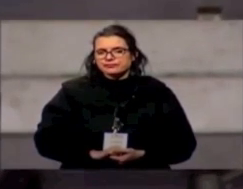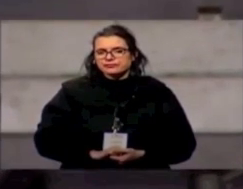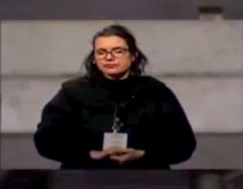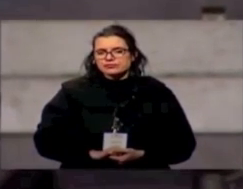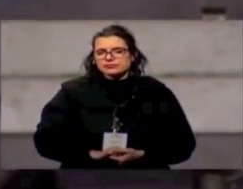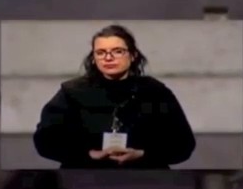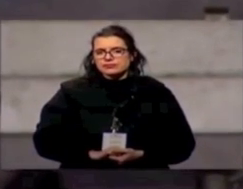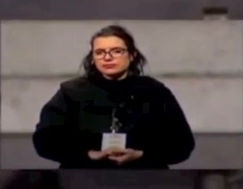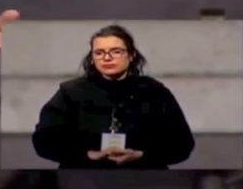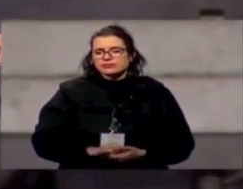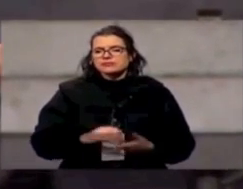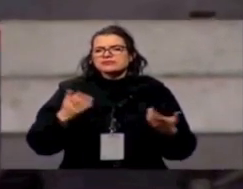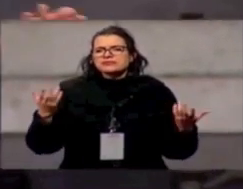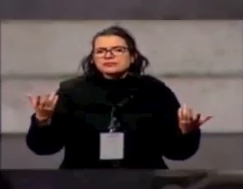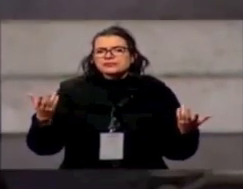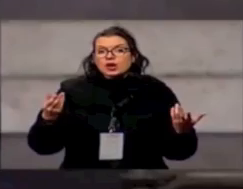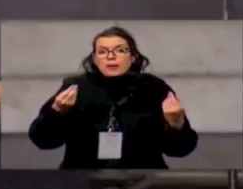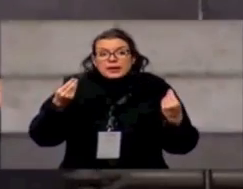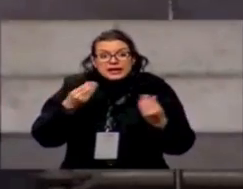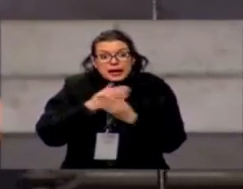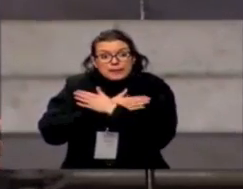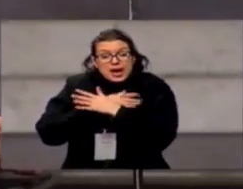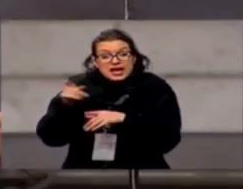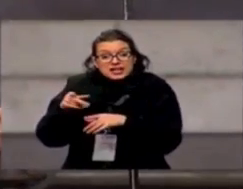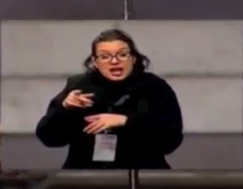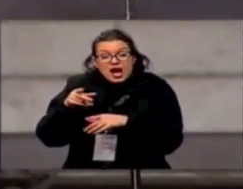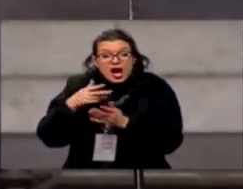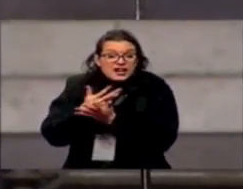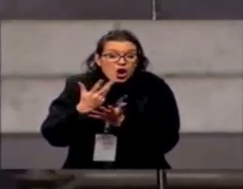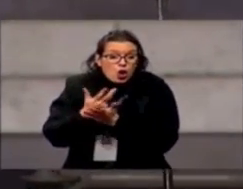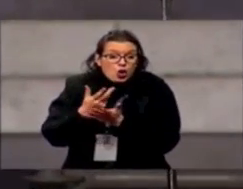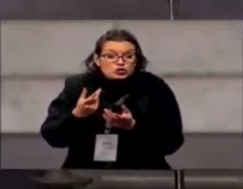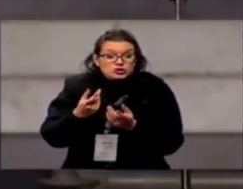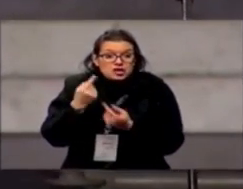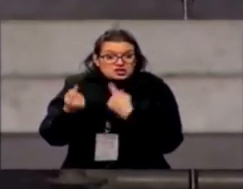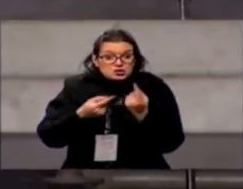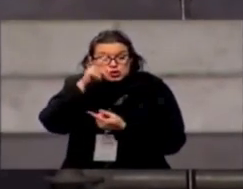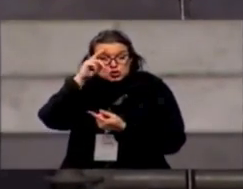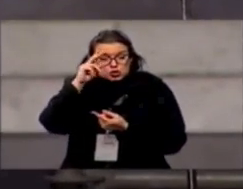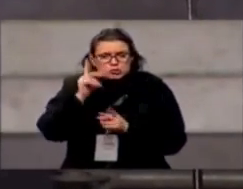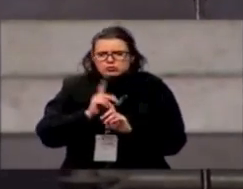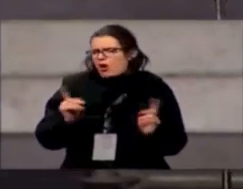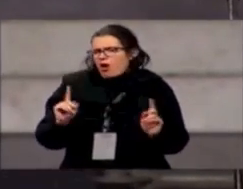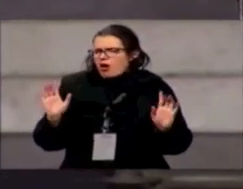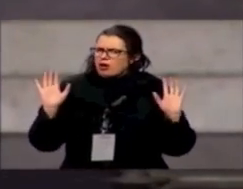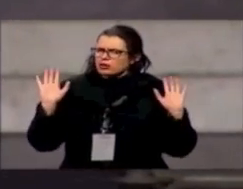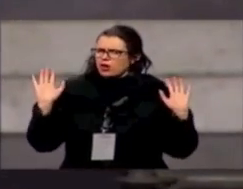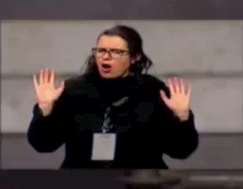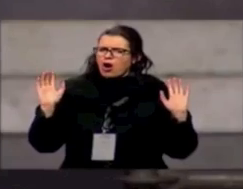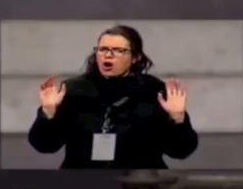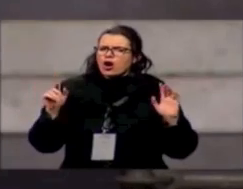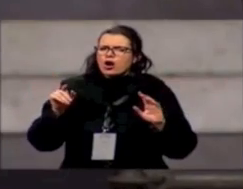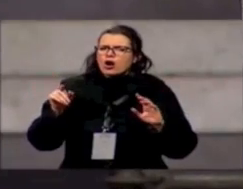non perché parla di cose futili sentimentali Ci mancherebbe altro se ne può parlare anche mod di poetici